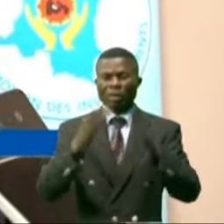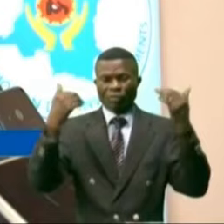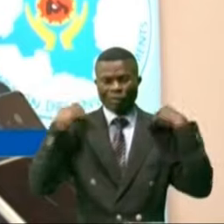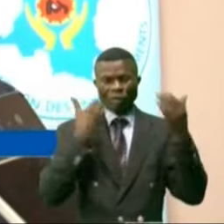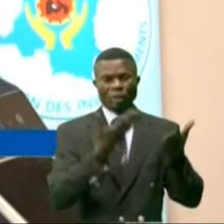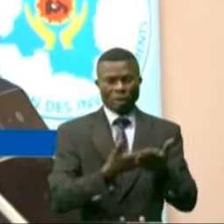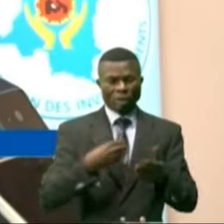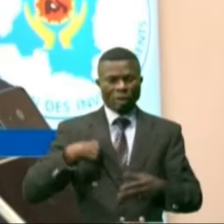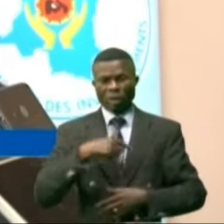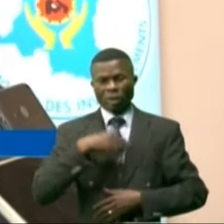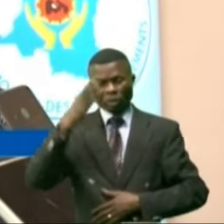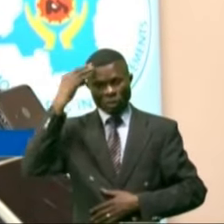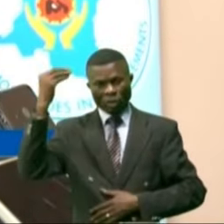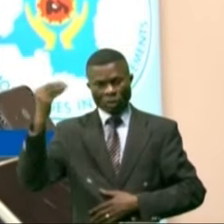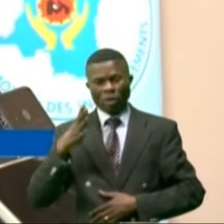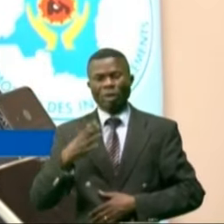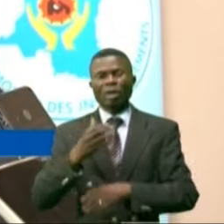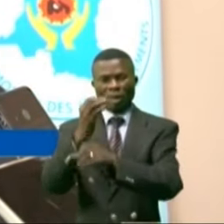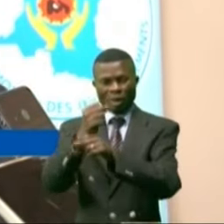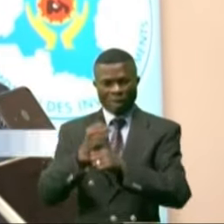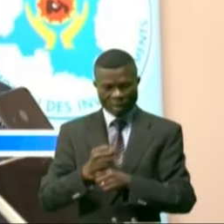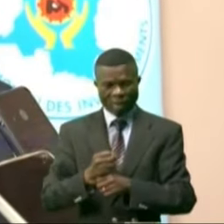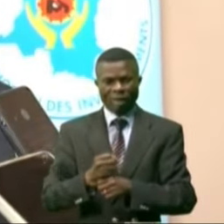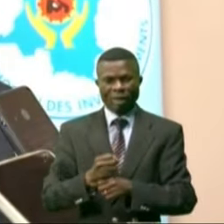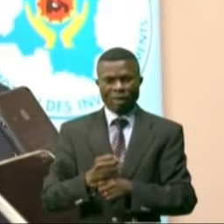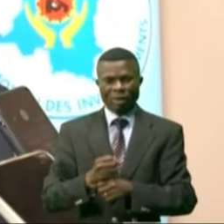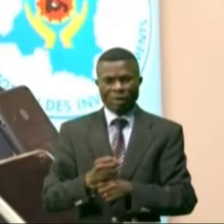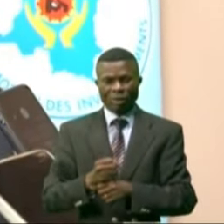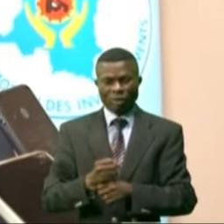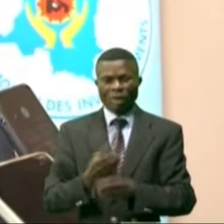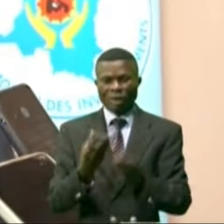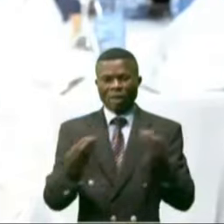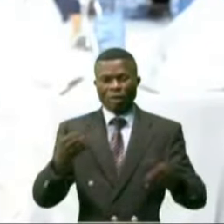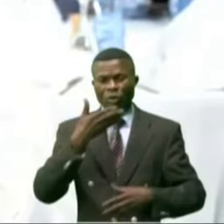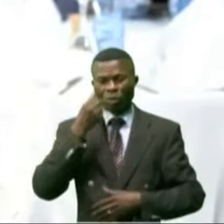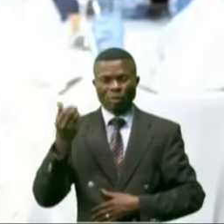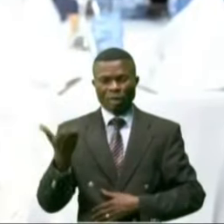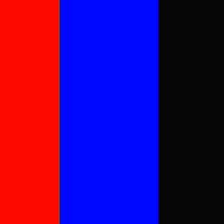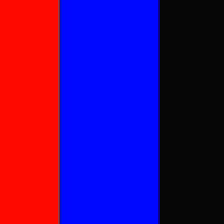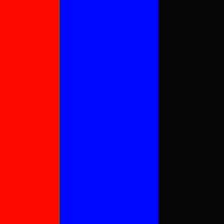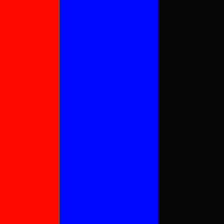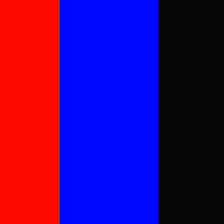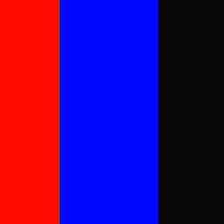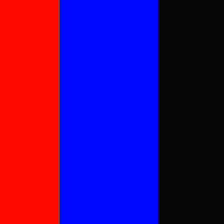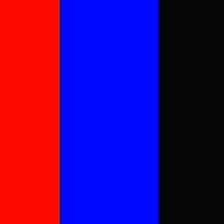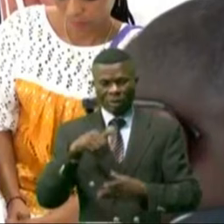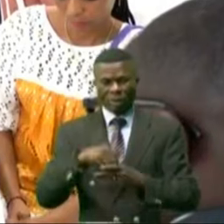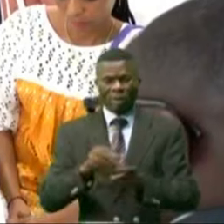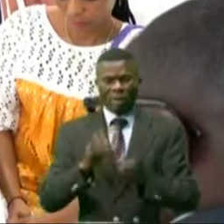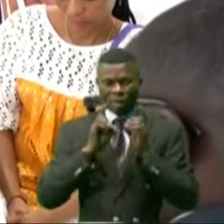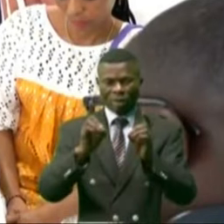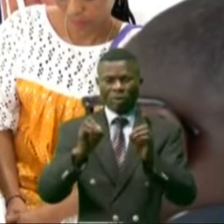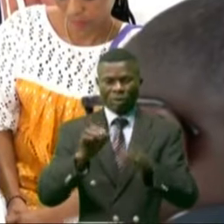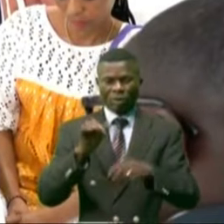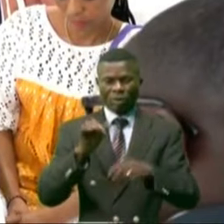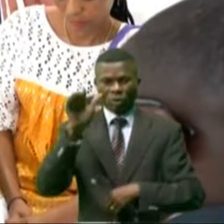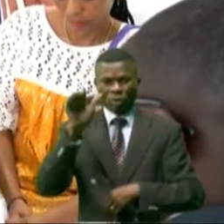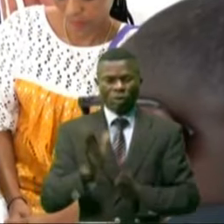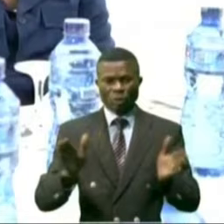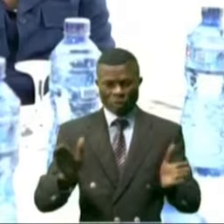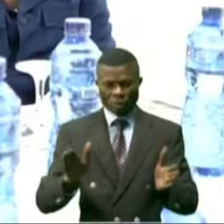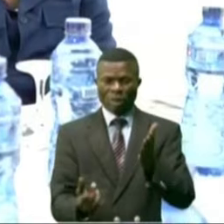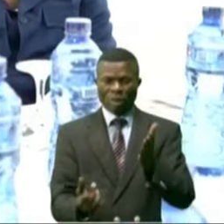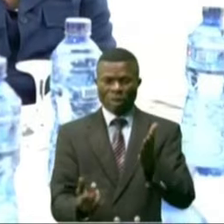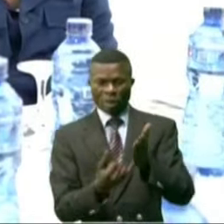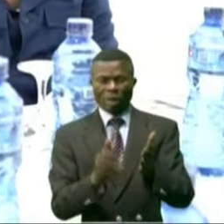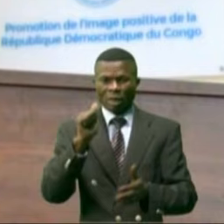Nous espérons recevoir des résultats escomptés. Dans son intervention, le directeur général ad intérim de